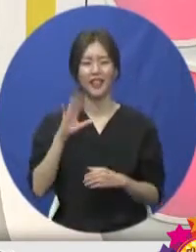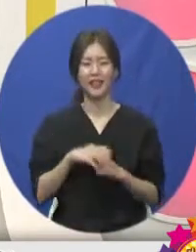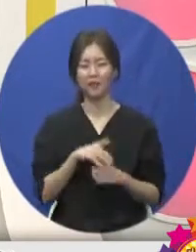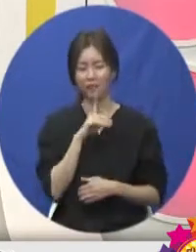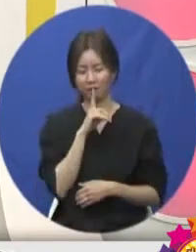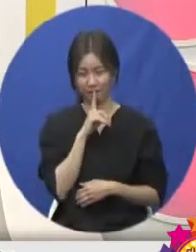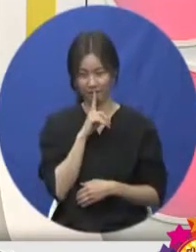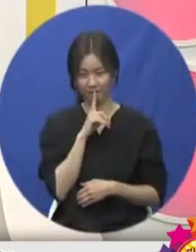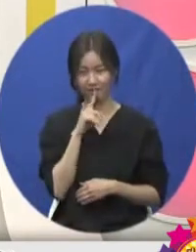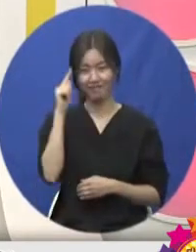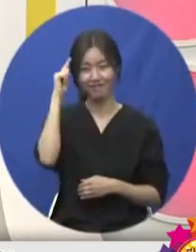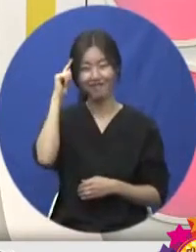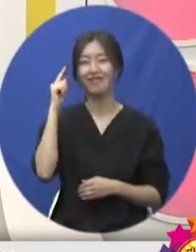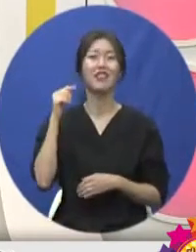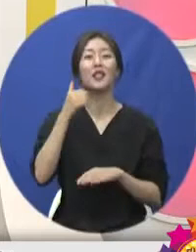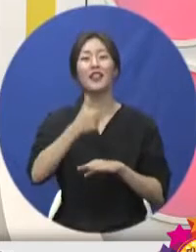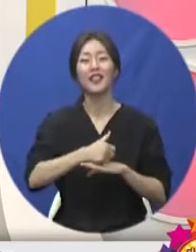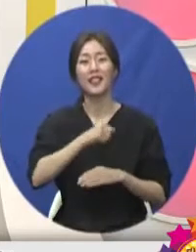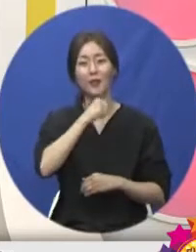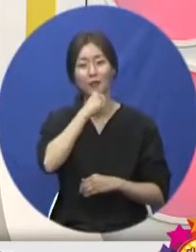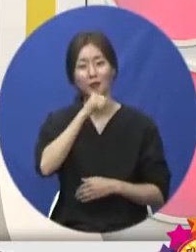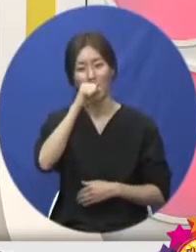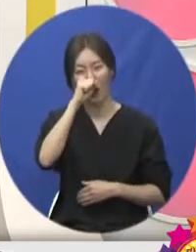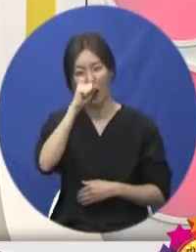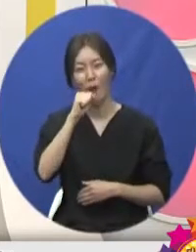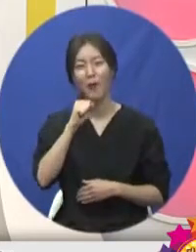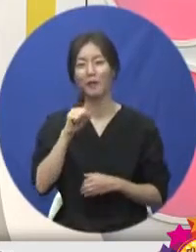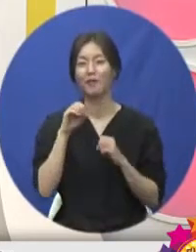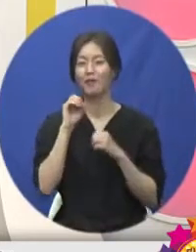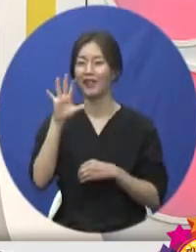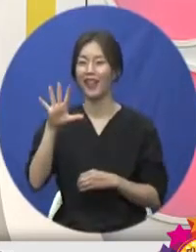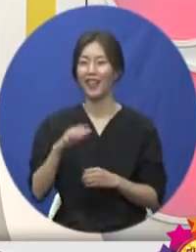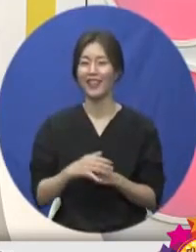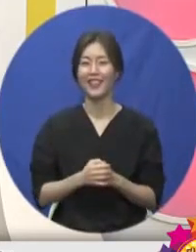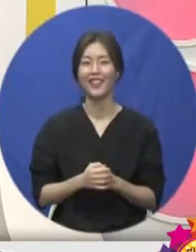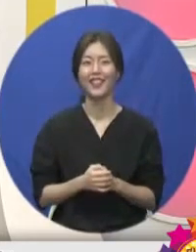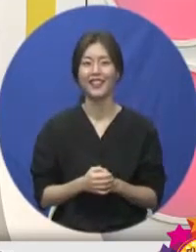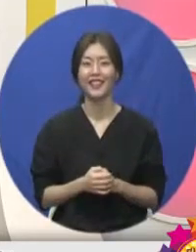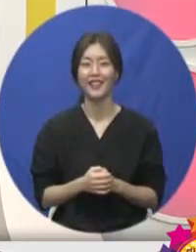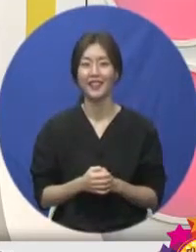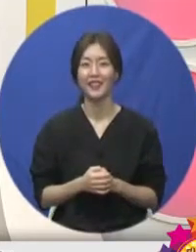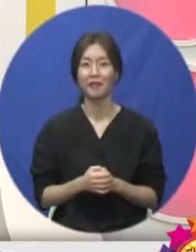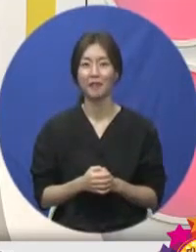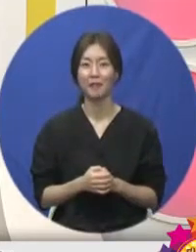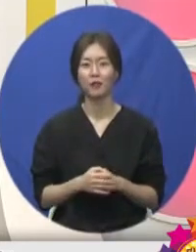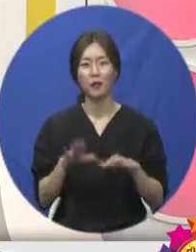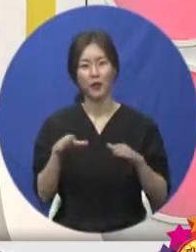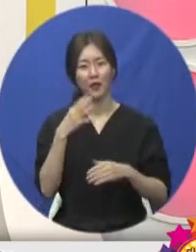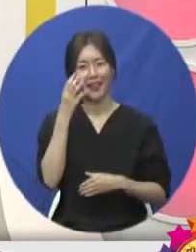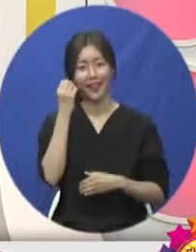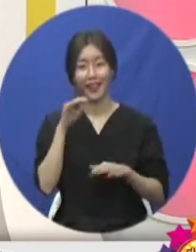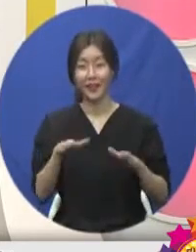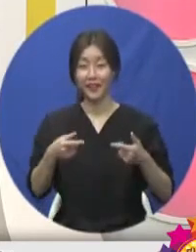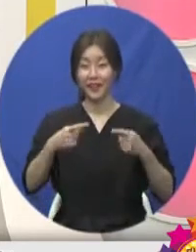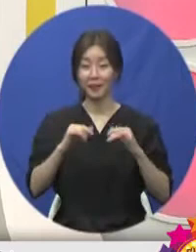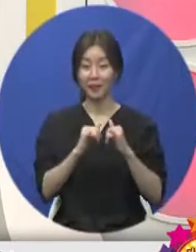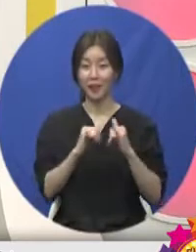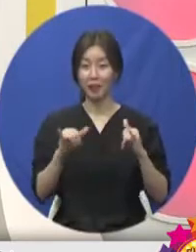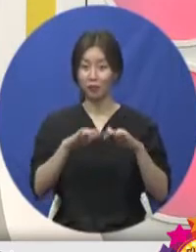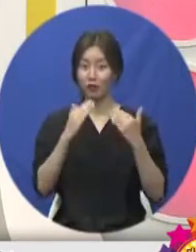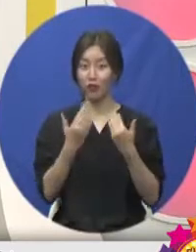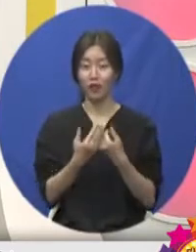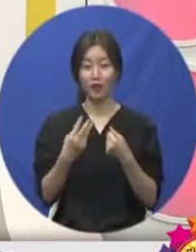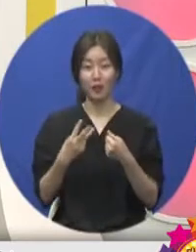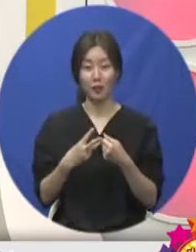자랑했었는데. 이번에 성적이 좋으면. 아, 좋으면 얘기하고? 좋으면, 네. 그러셨구나. 오늘 이상하게도 오늘 다 이제 월말 개선